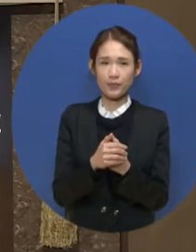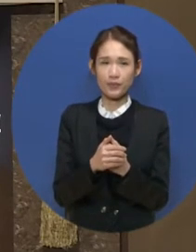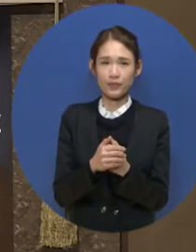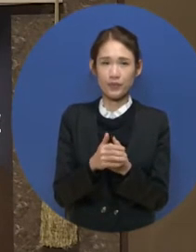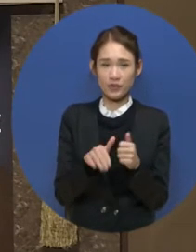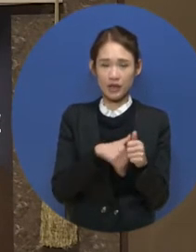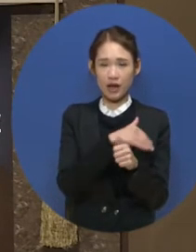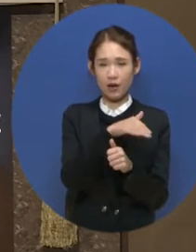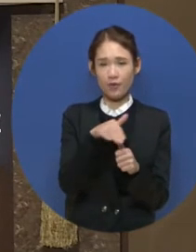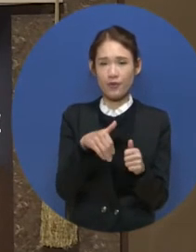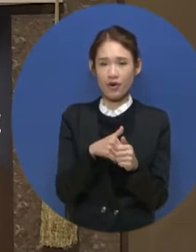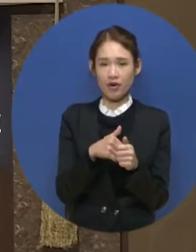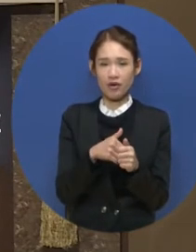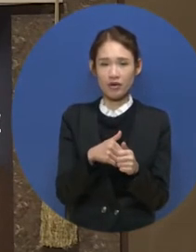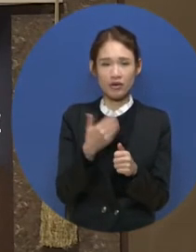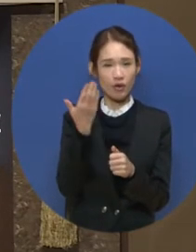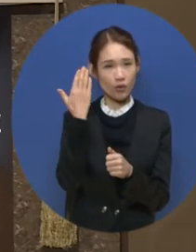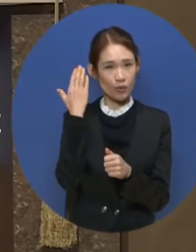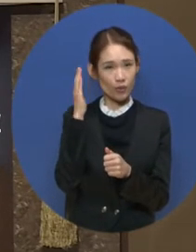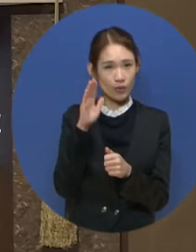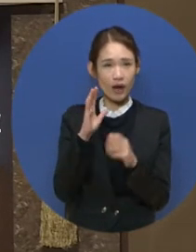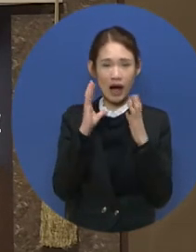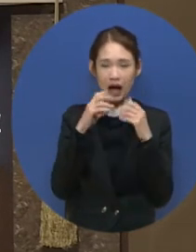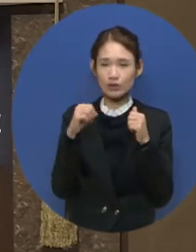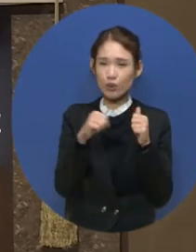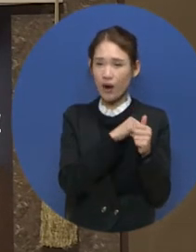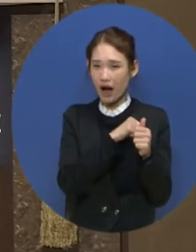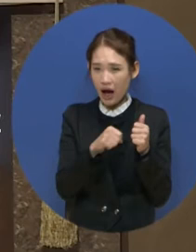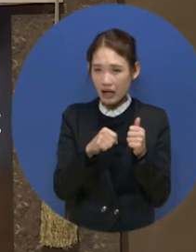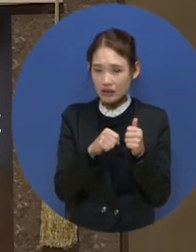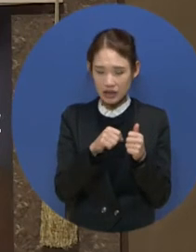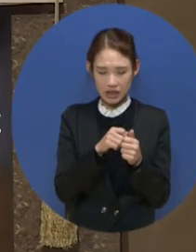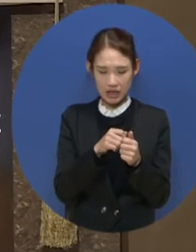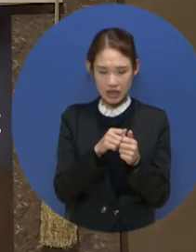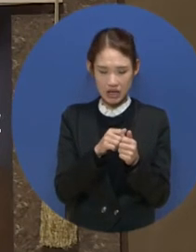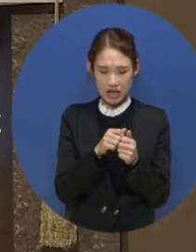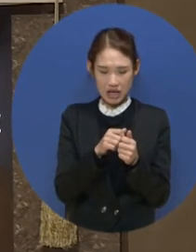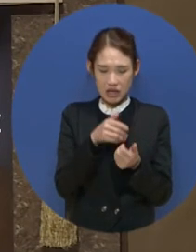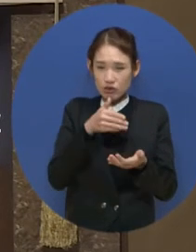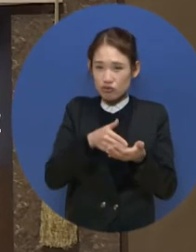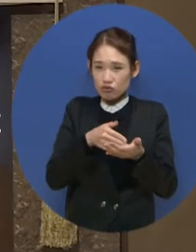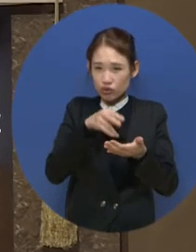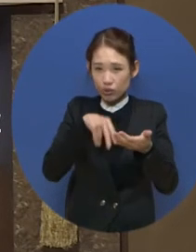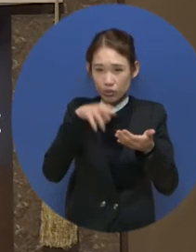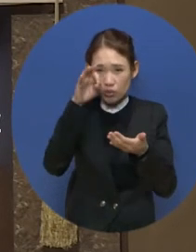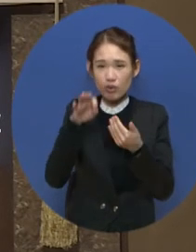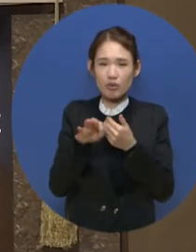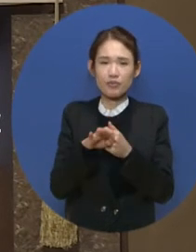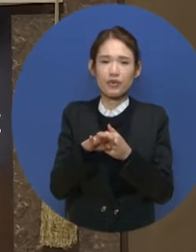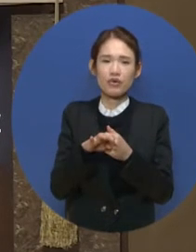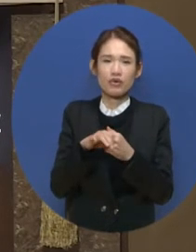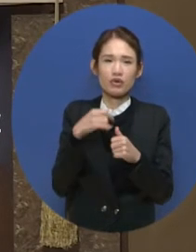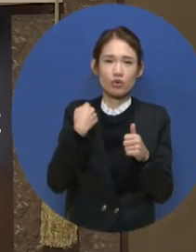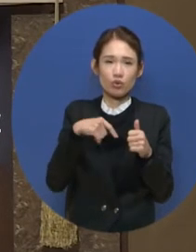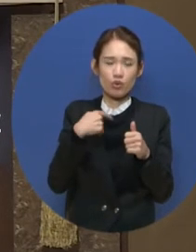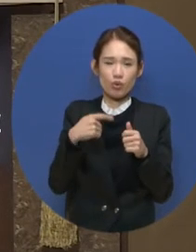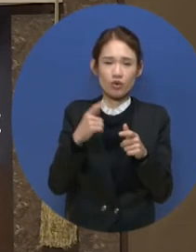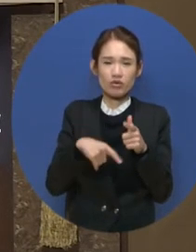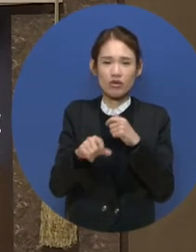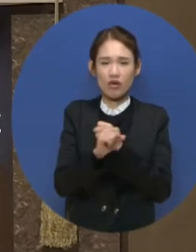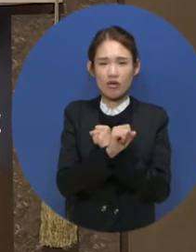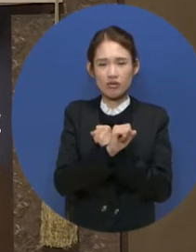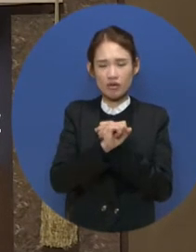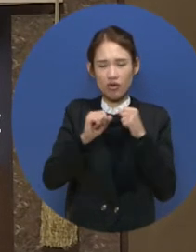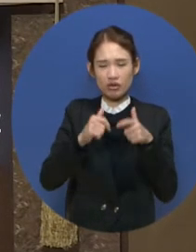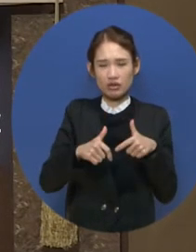상황이거든요 그래서 요즘 아동학대 그 기사를 보면 이 교육이 좀더 헐리 이렇게 커져서